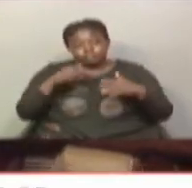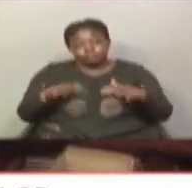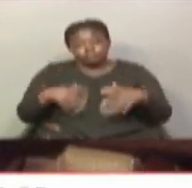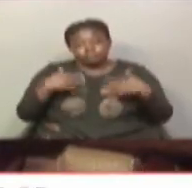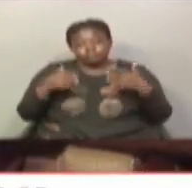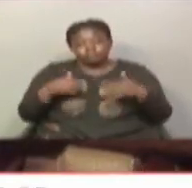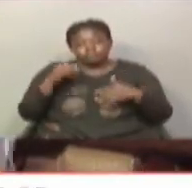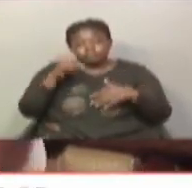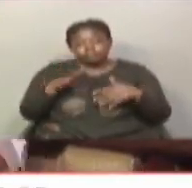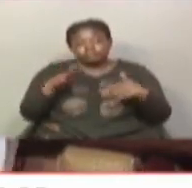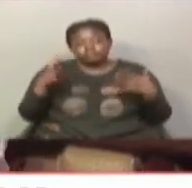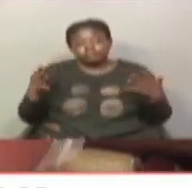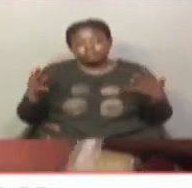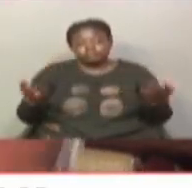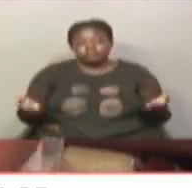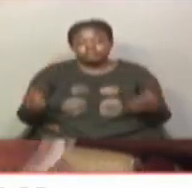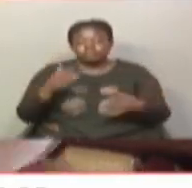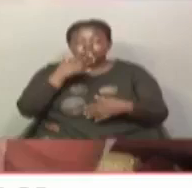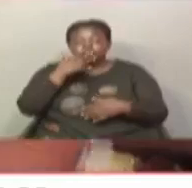nnyo kankoleko